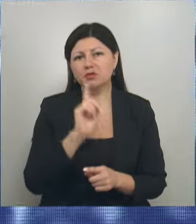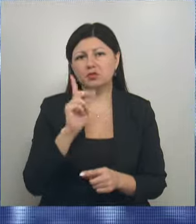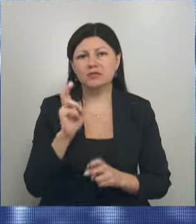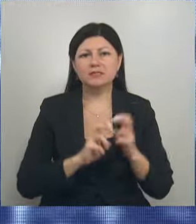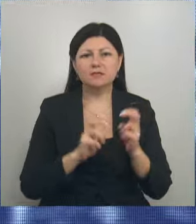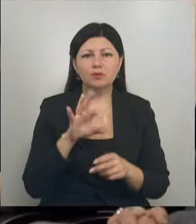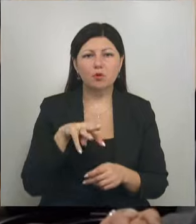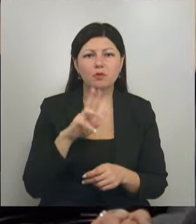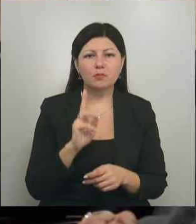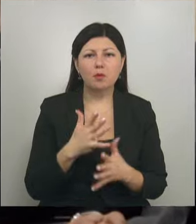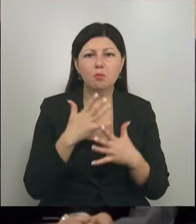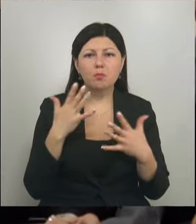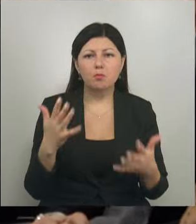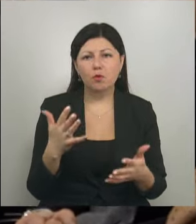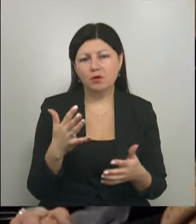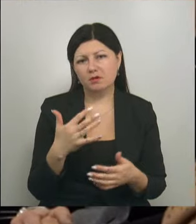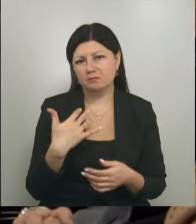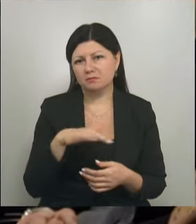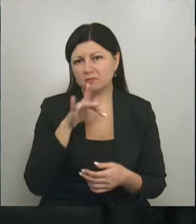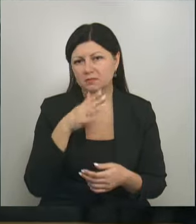заводе ОМК более полувека назад.